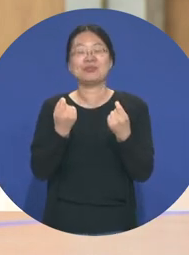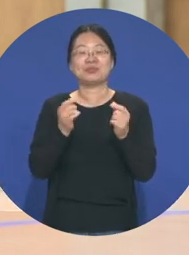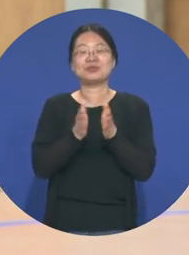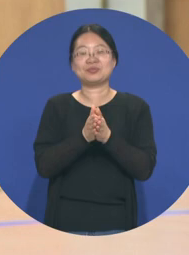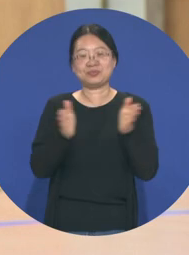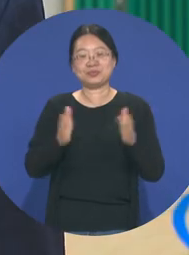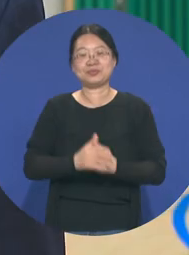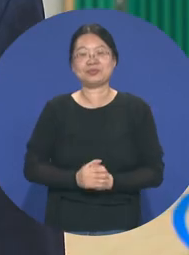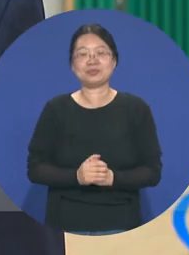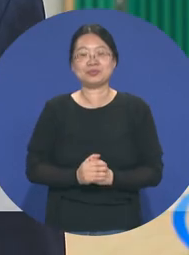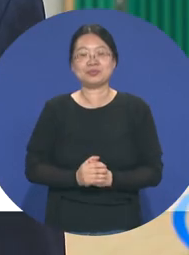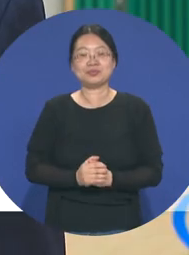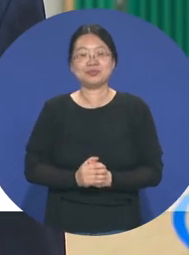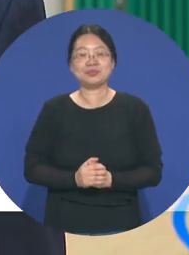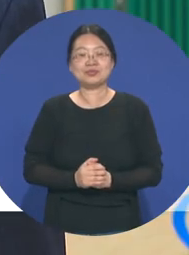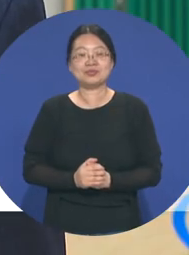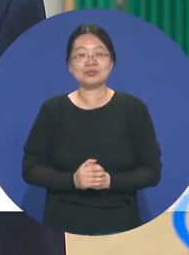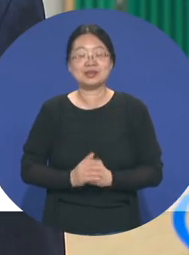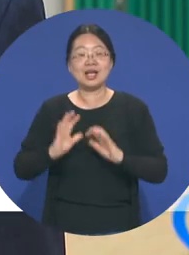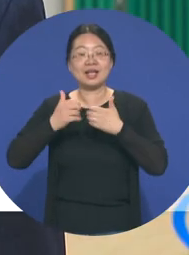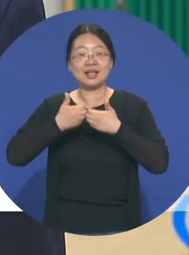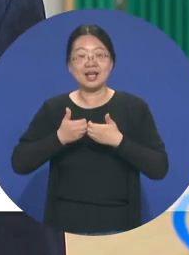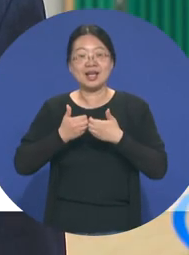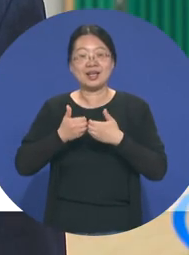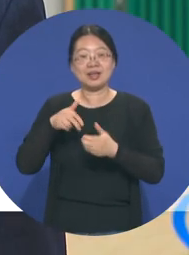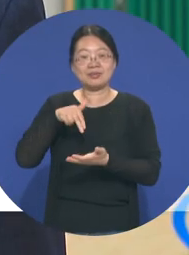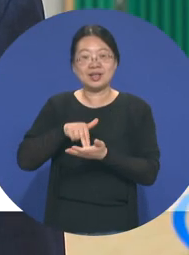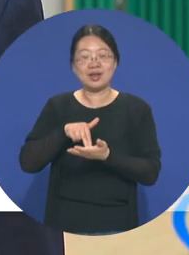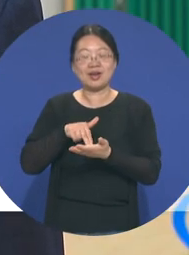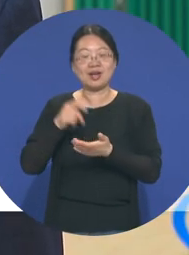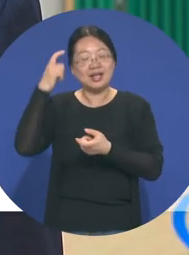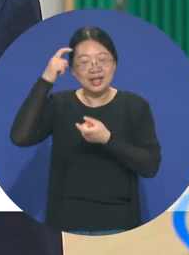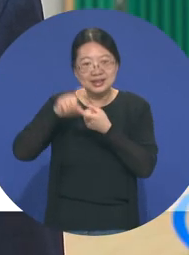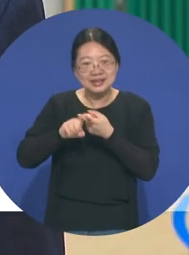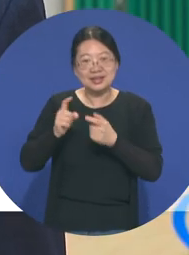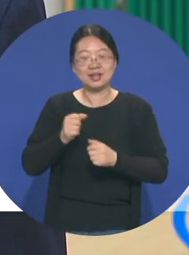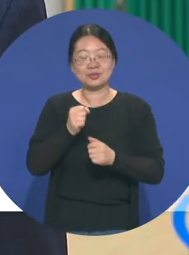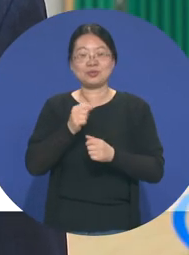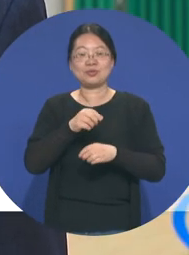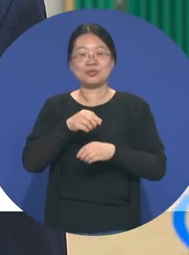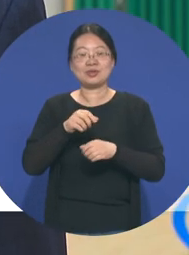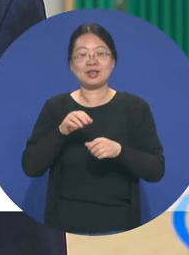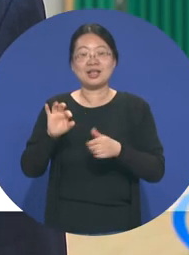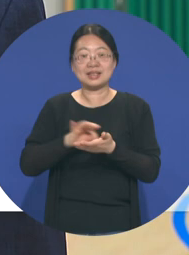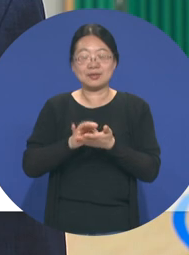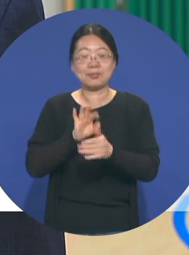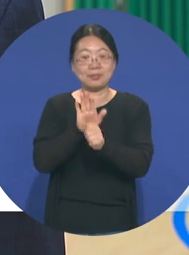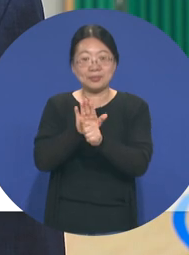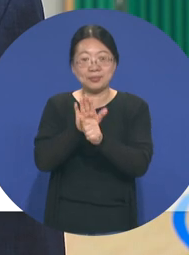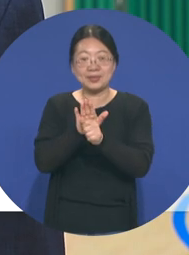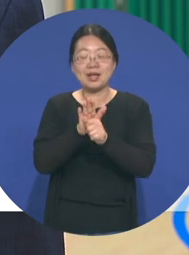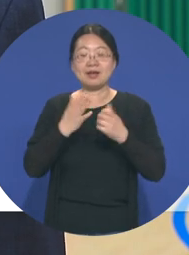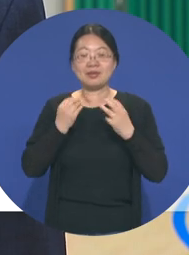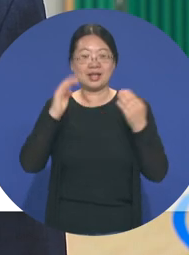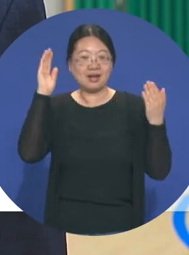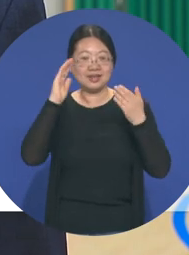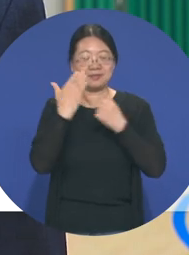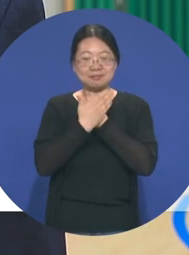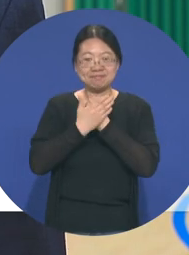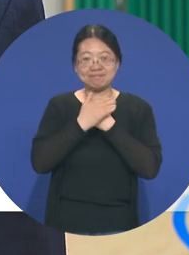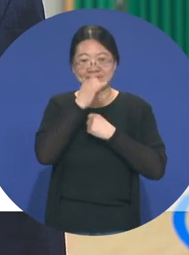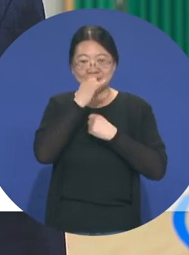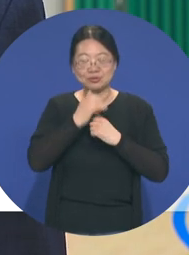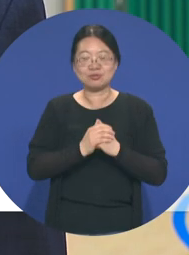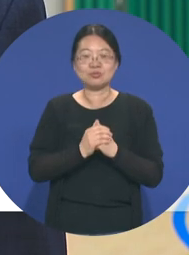의미에서 추진하게 됐습니다. 의회에서도 좀더 관심을 갖고 예산을 좀 전폭적으로 지원을 했어서 많은 학생들이 혜택을 누릴 수 있고 현장에서